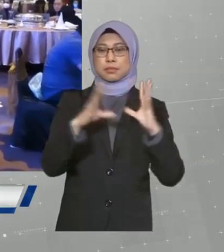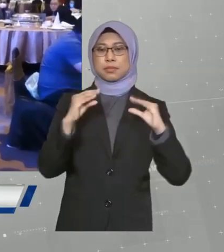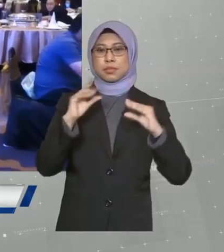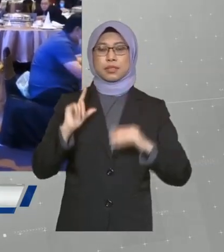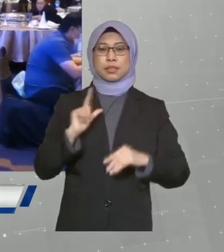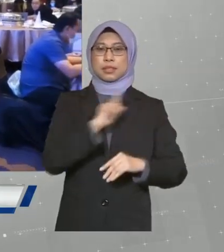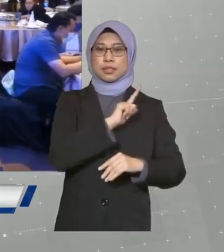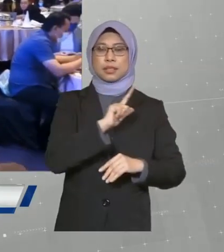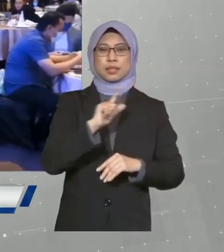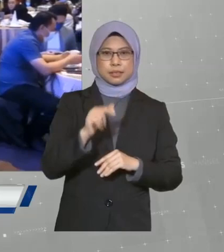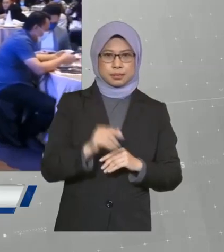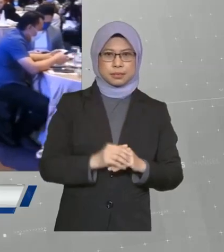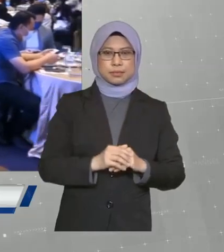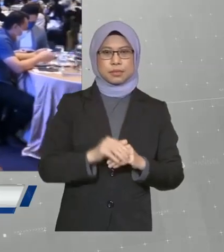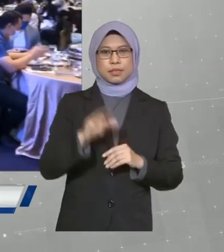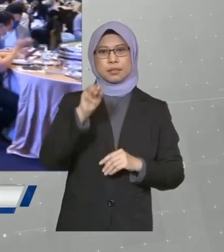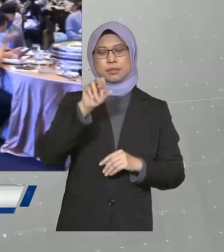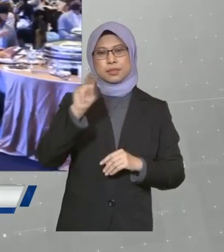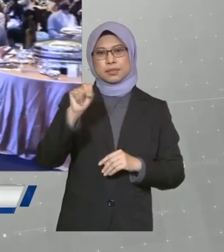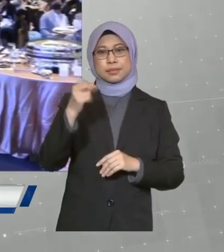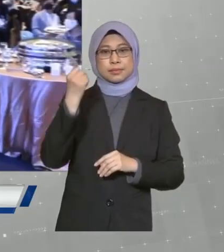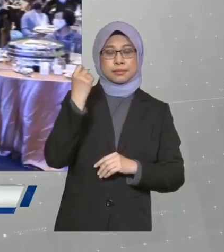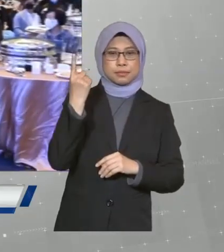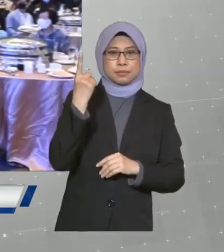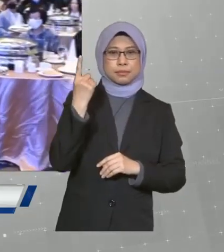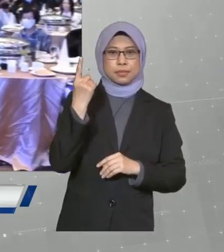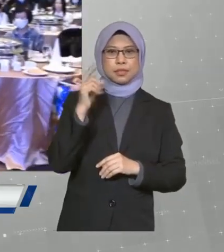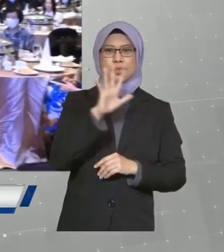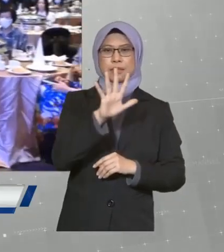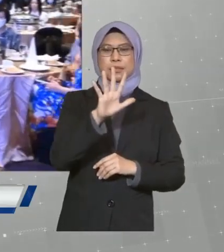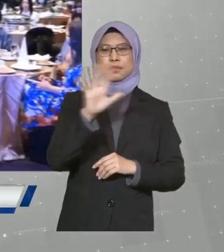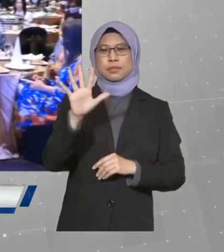pengurus MSN 2 minggu lepas. Difahamkan kira-kira